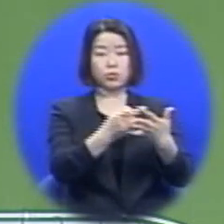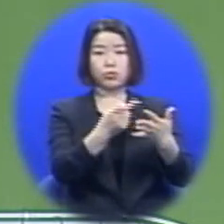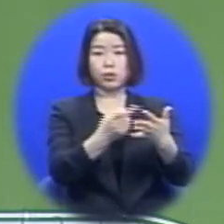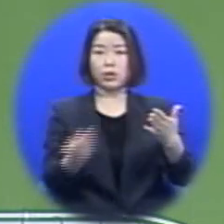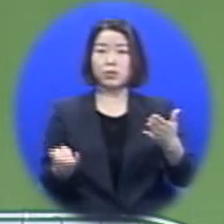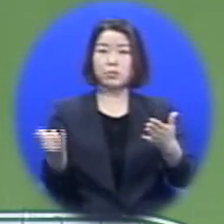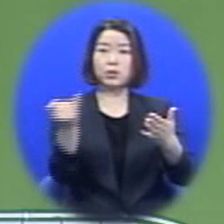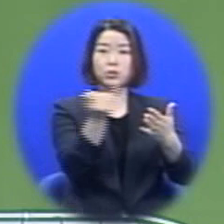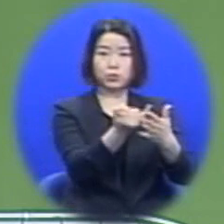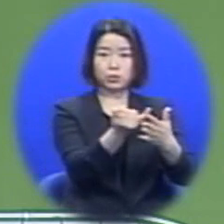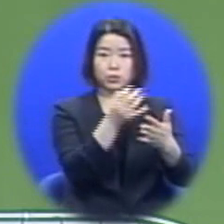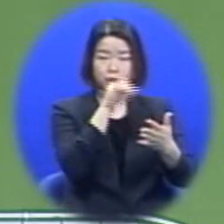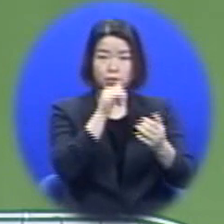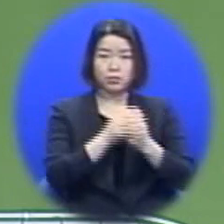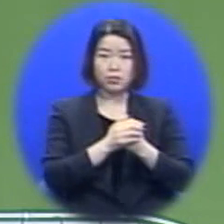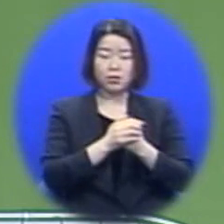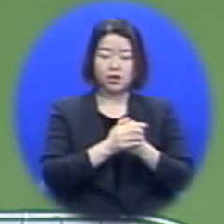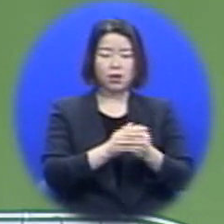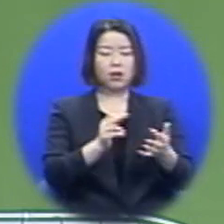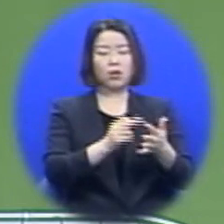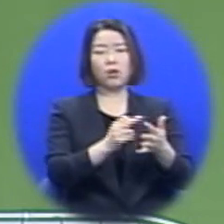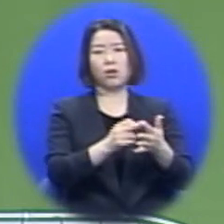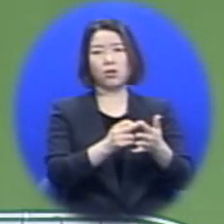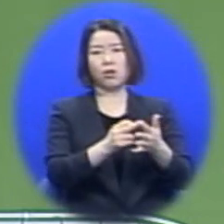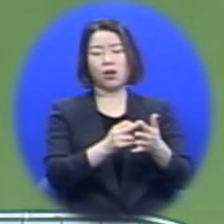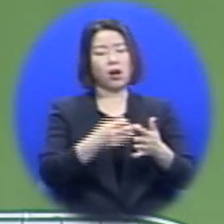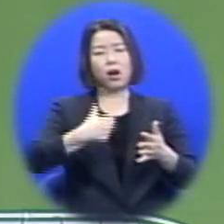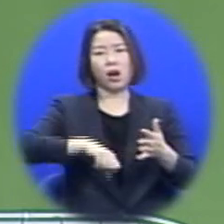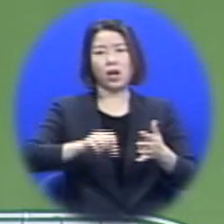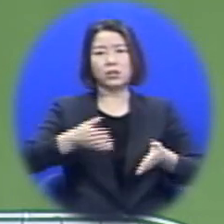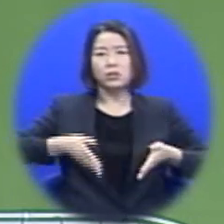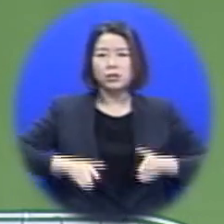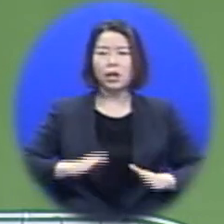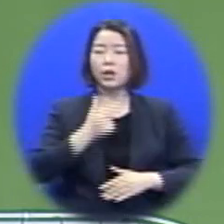했는데 둘째 아들은 아들을 낳기가 원치